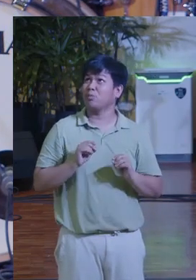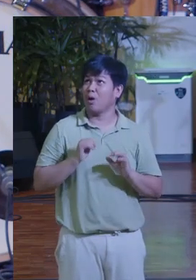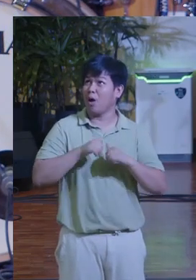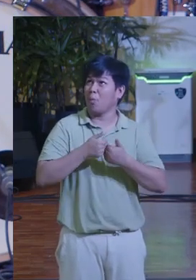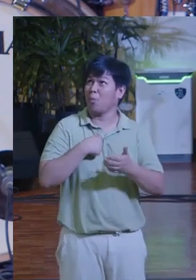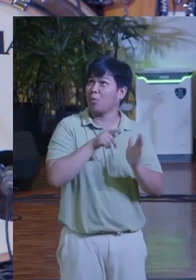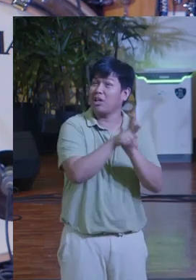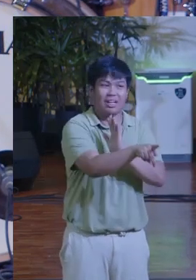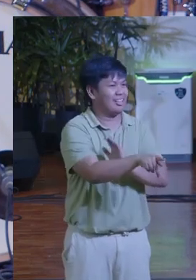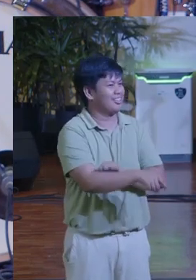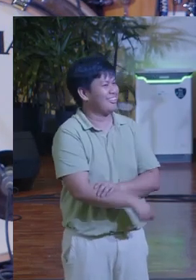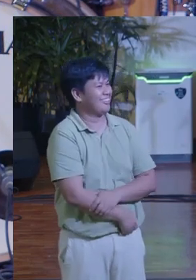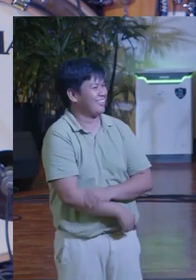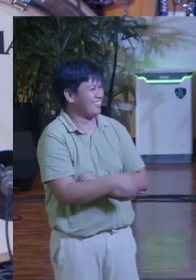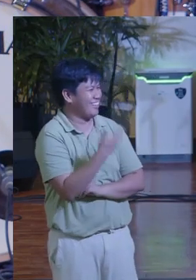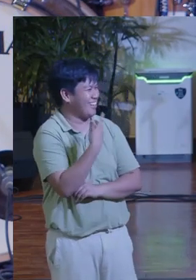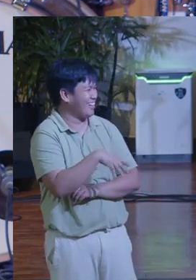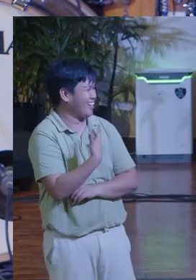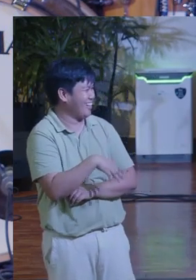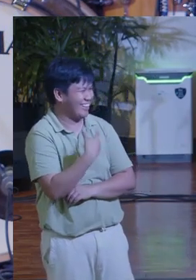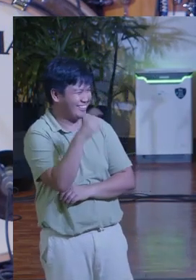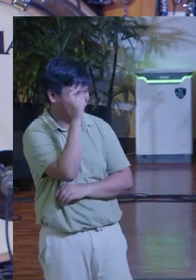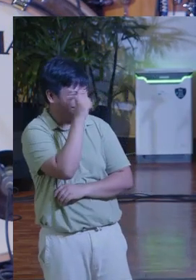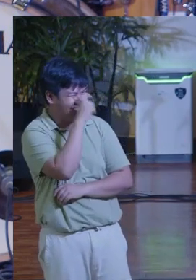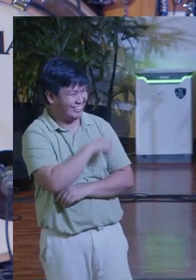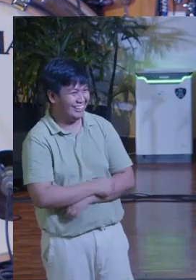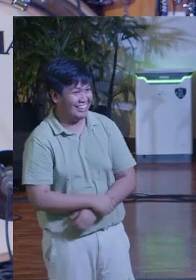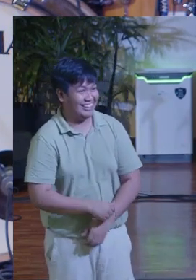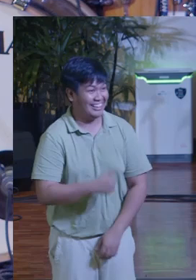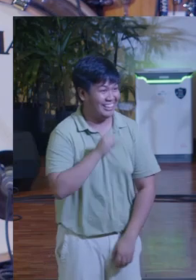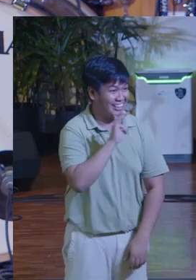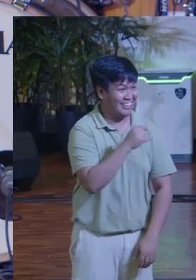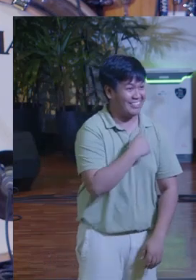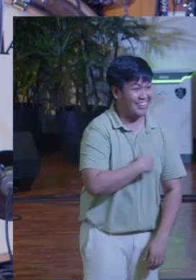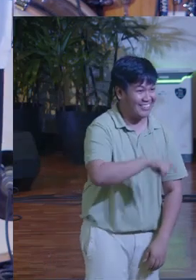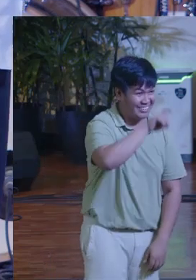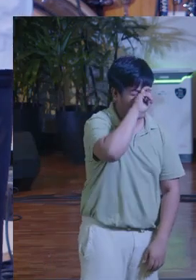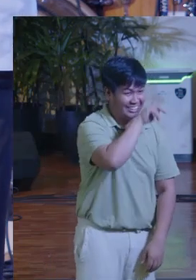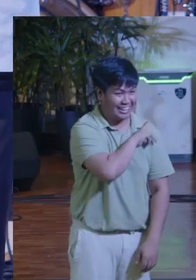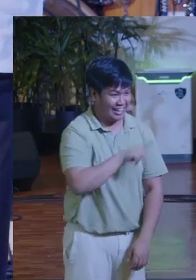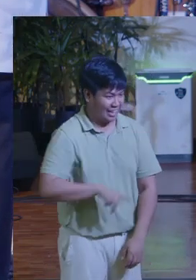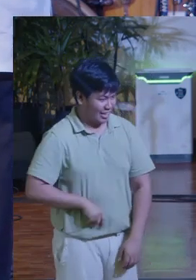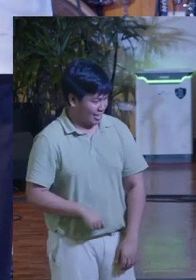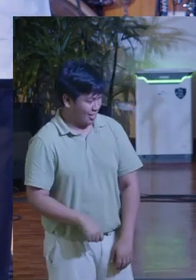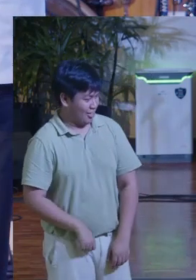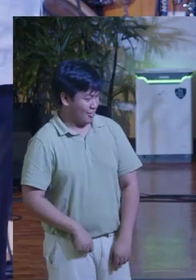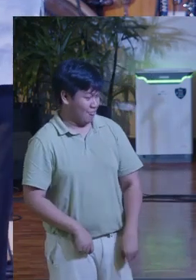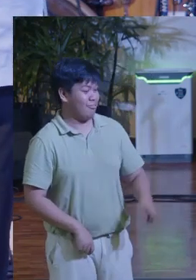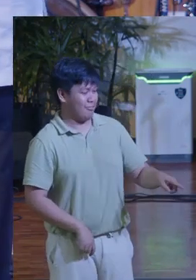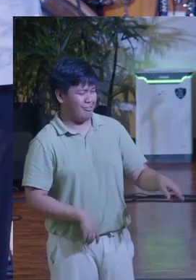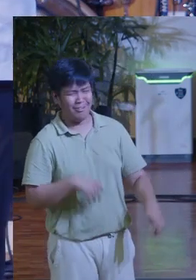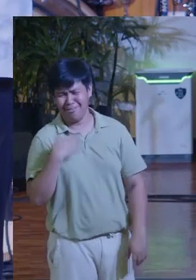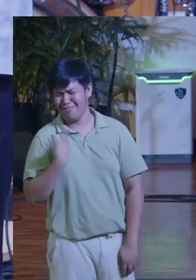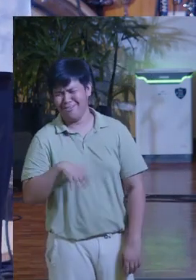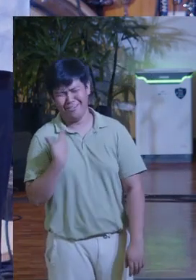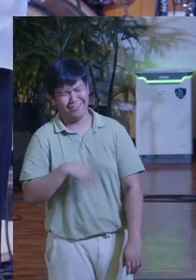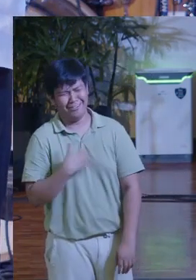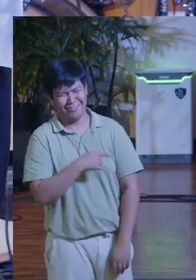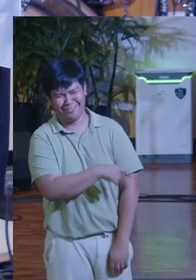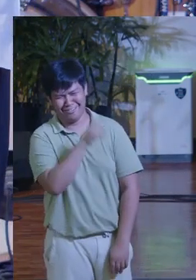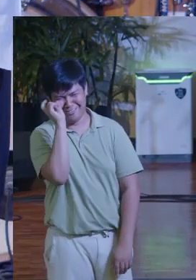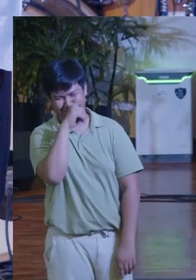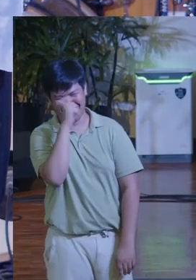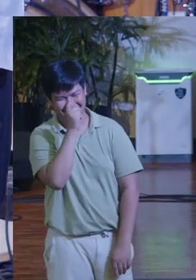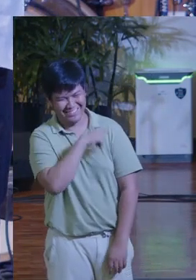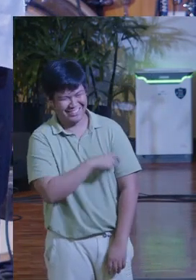kanilang excuse. Kung ako si Pharaoh, sasabihin ko dun sa dalawa, charot. Di ba?